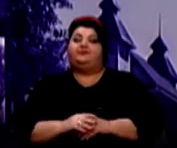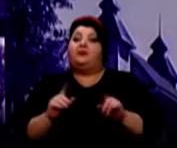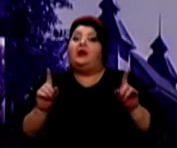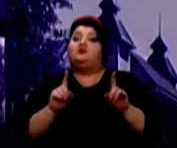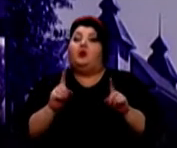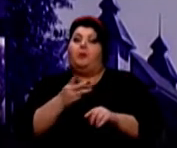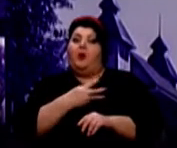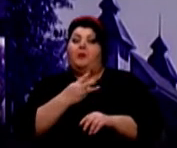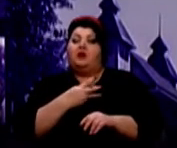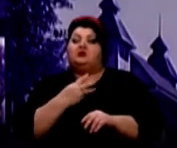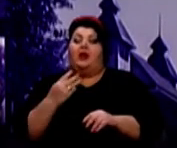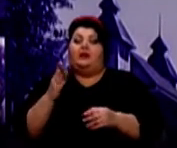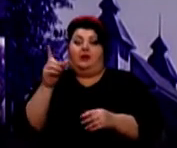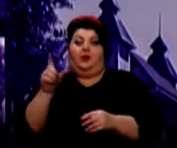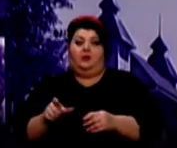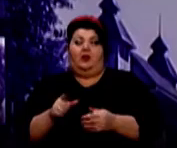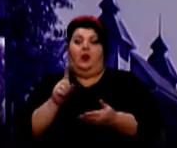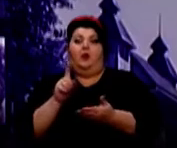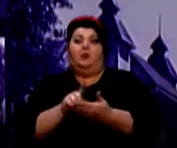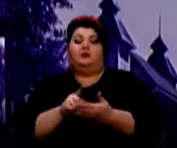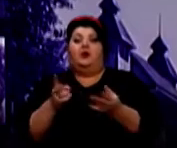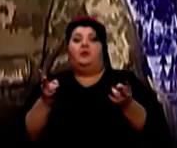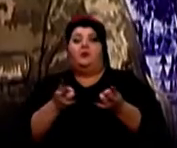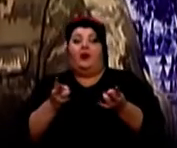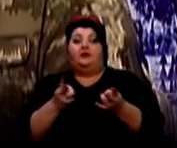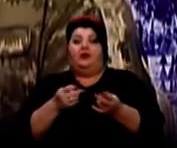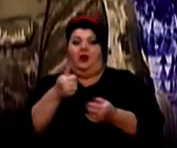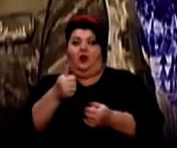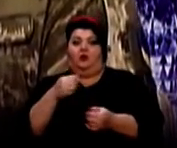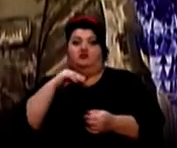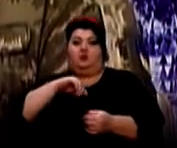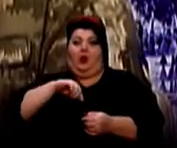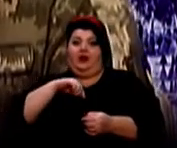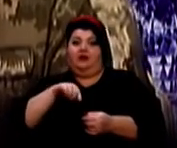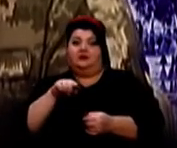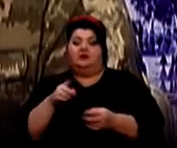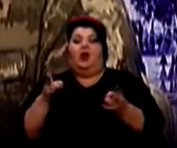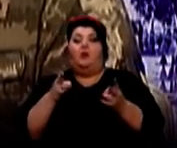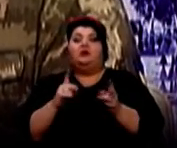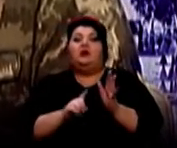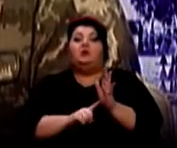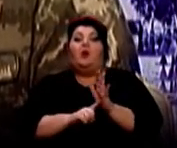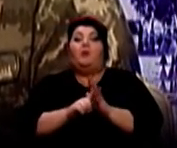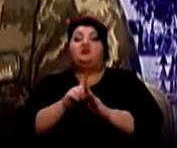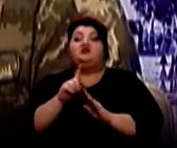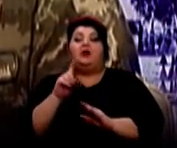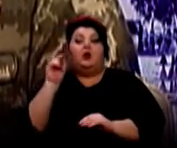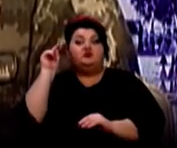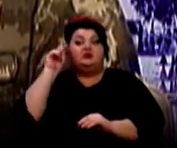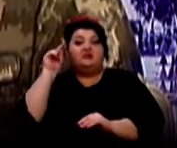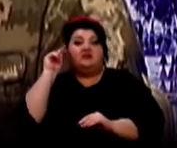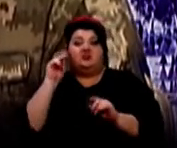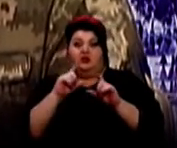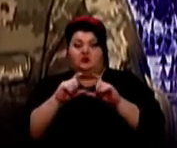побажання призовника виконували, потрібно мати хорошу характеристику. Правильно я зрозуміла? Потрібно, починаючи з навчального закладу